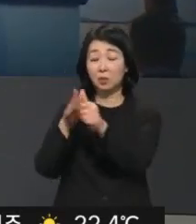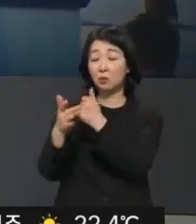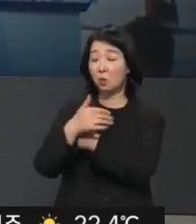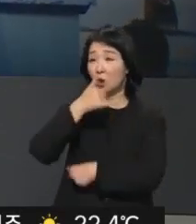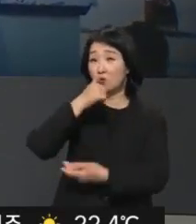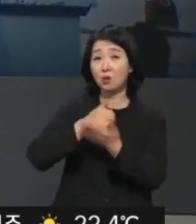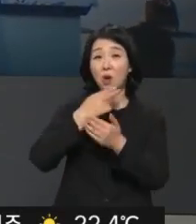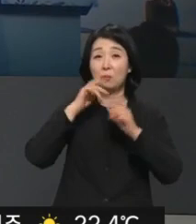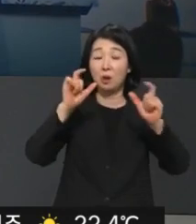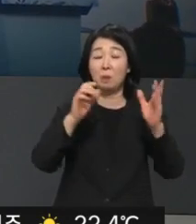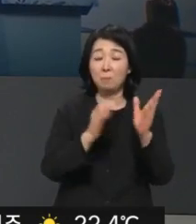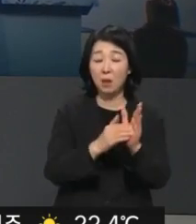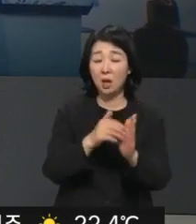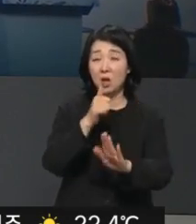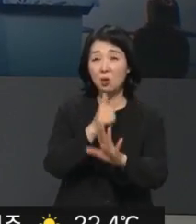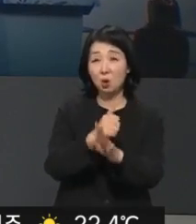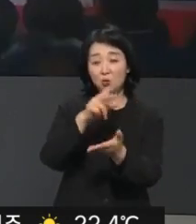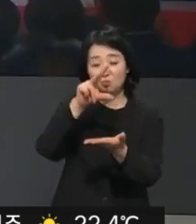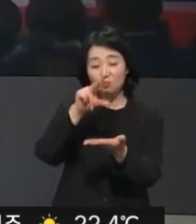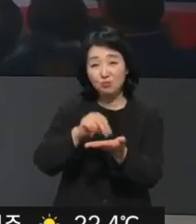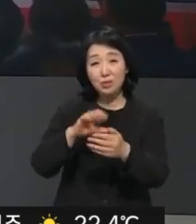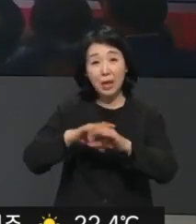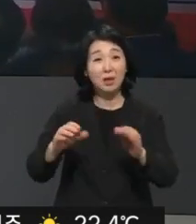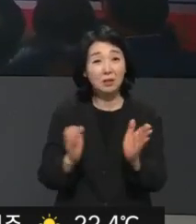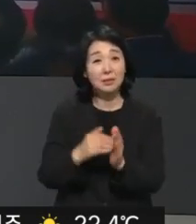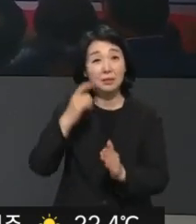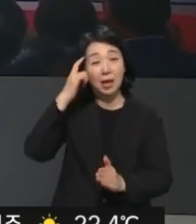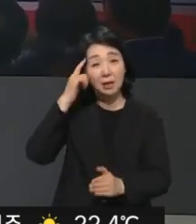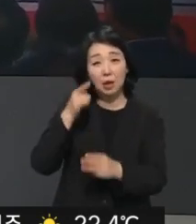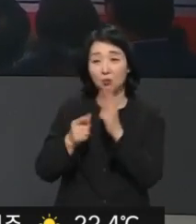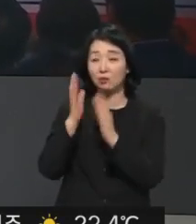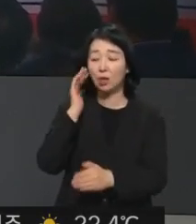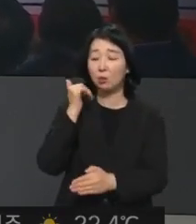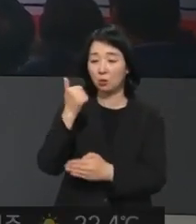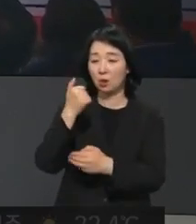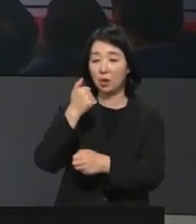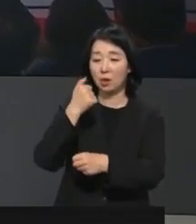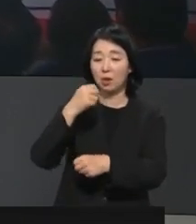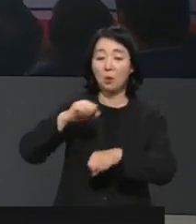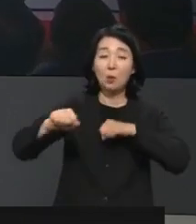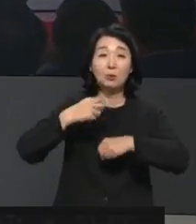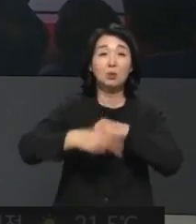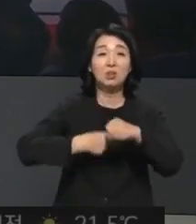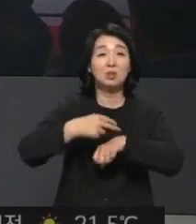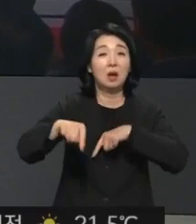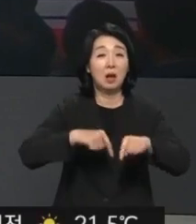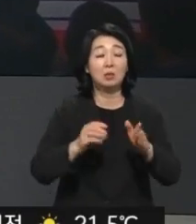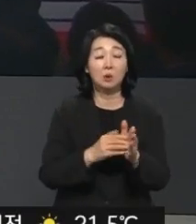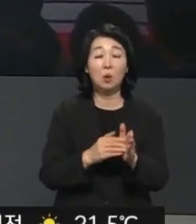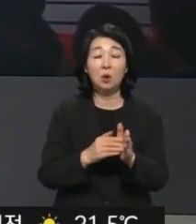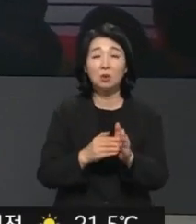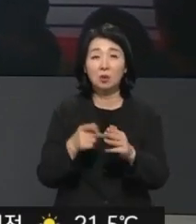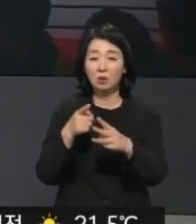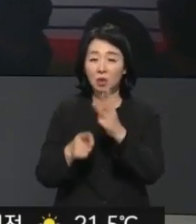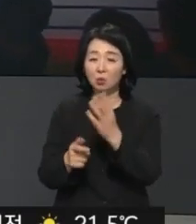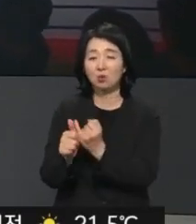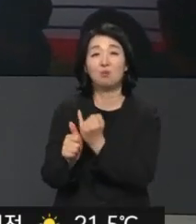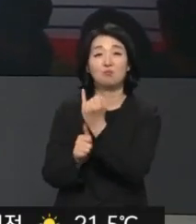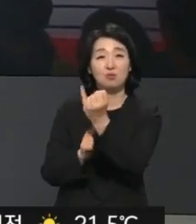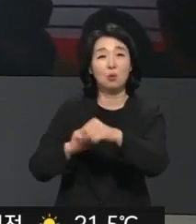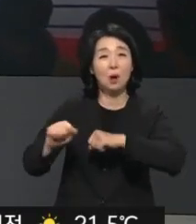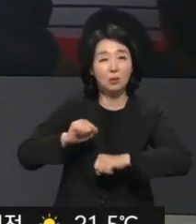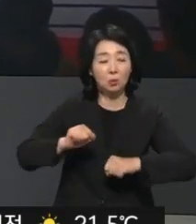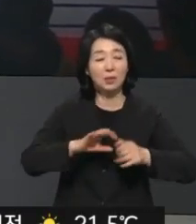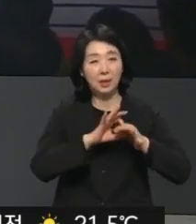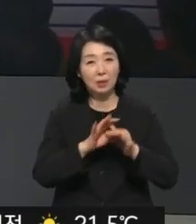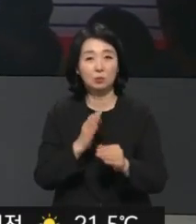사법 리스크를 어느 정도 덜어낸 가운데 윤 대통령의 집권 2년 차를 맞아서 영부인 활동을 본격화하는 게 아니냐 이런